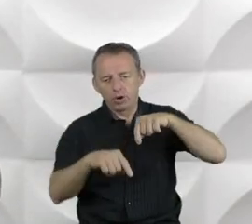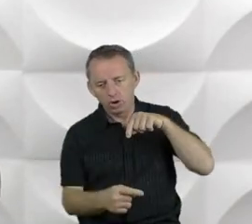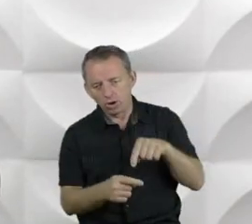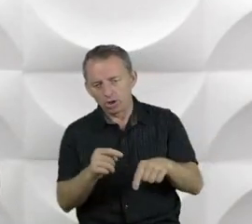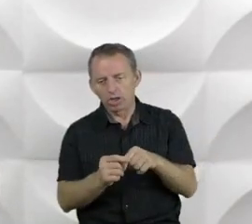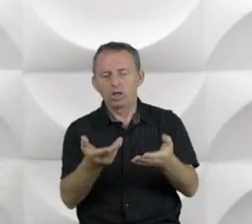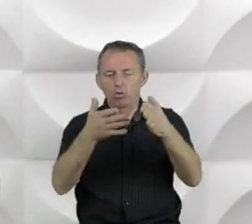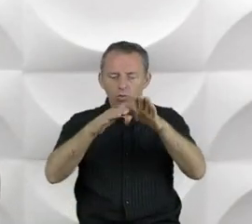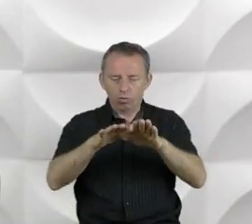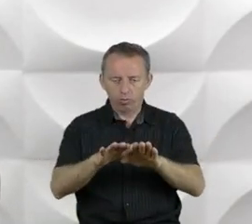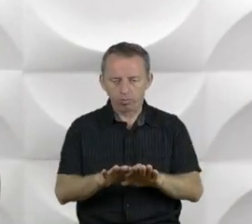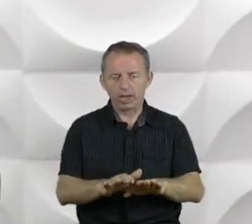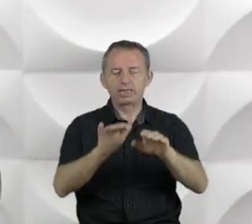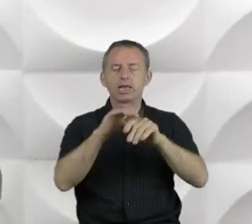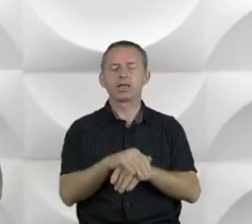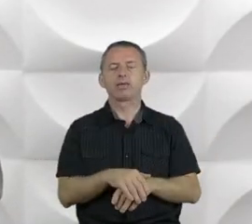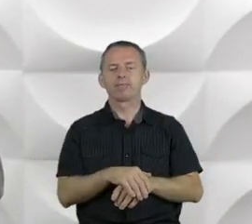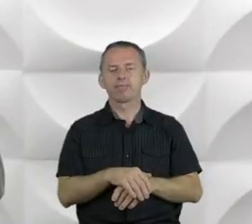i upadli.